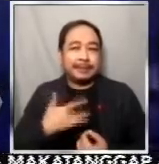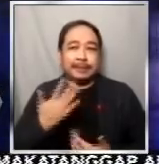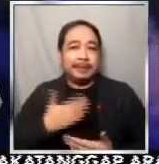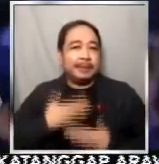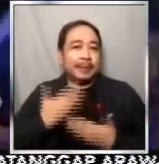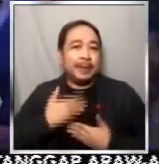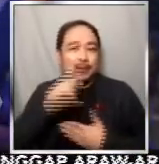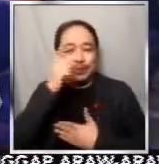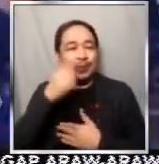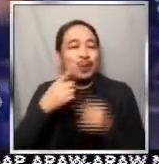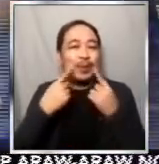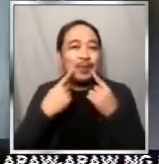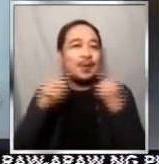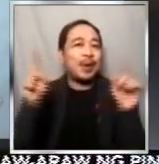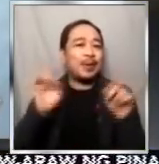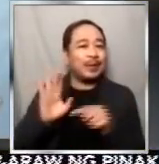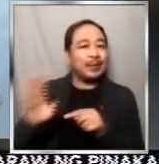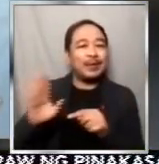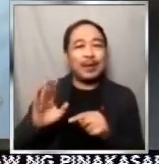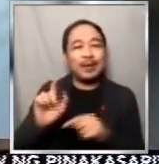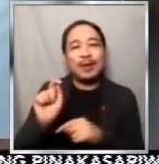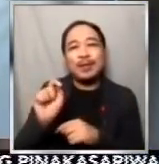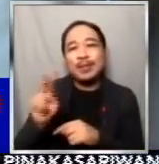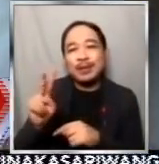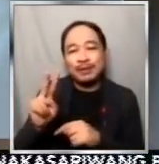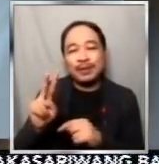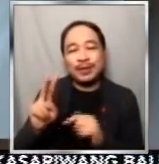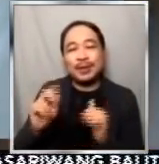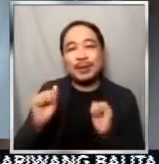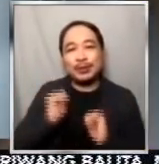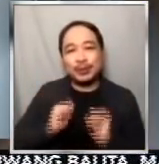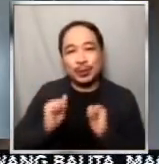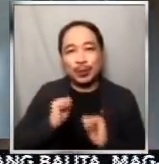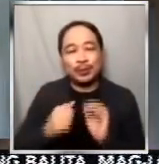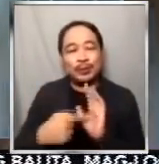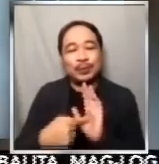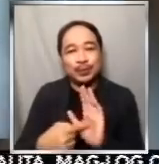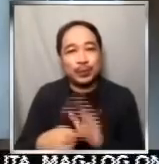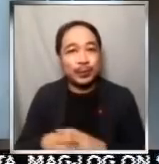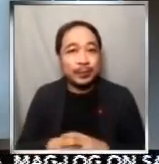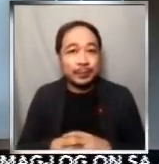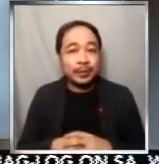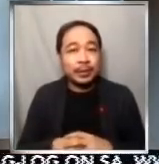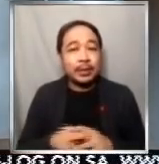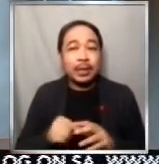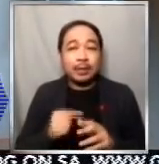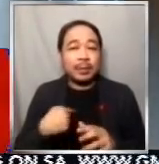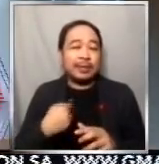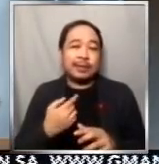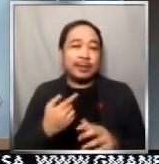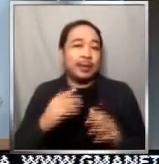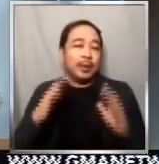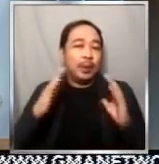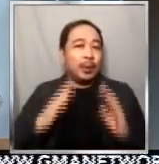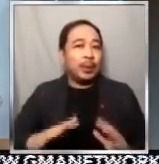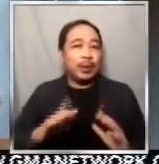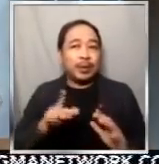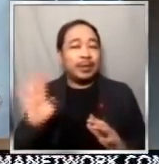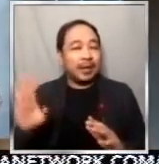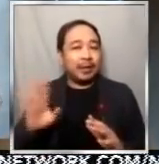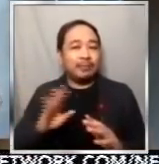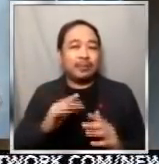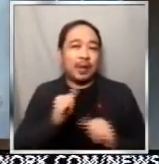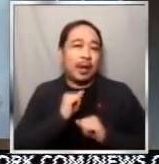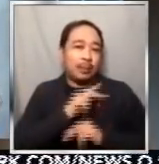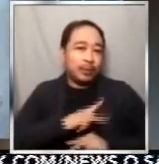na The Lost Recipe. Natutuwa na na-appreciate yung binibigyan namin ng hard work namin, pinagpupuyatan